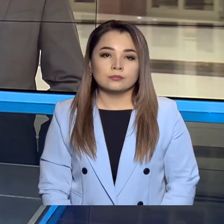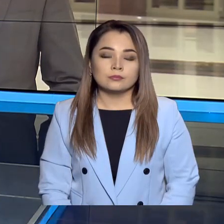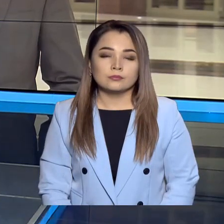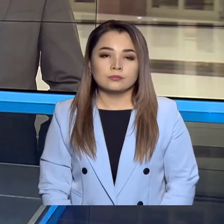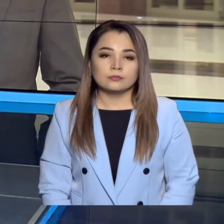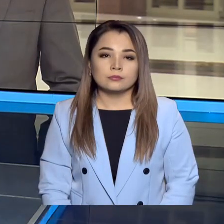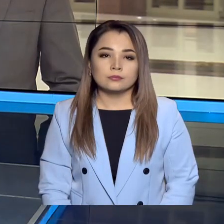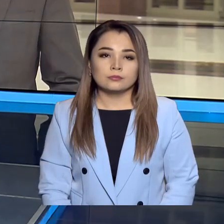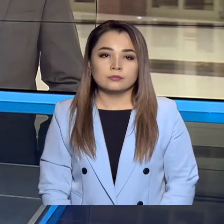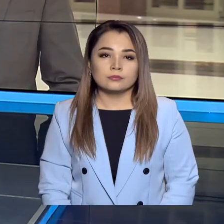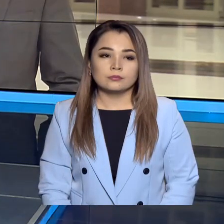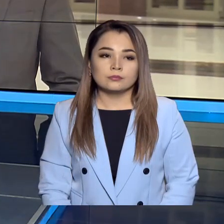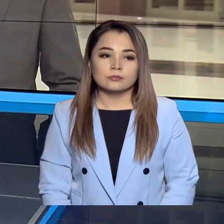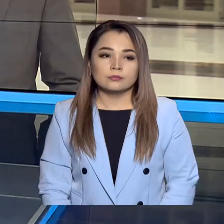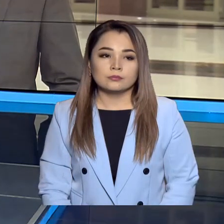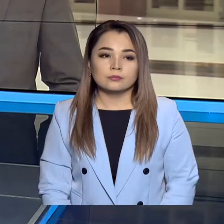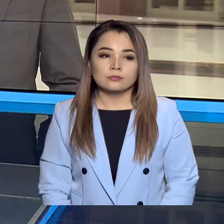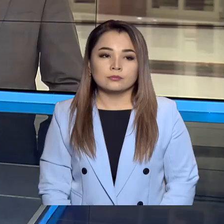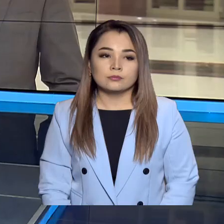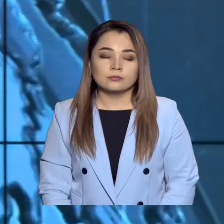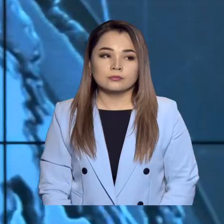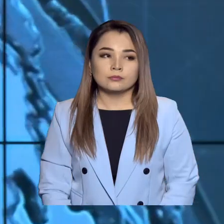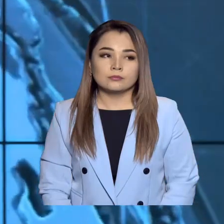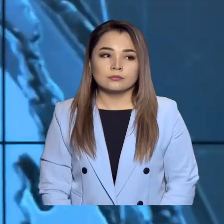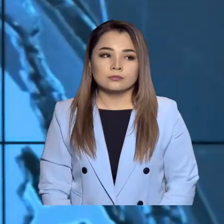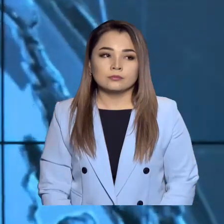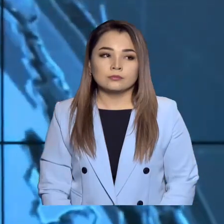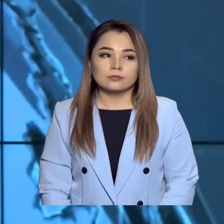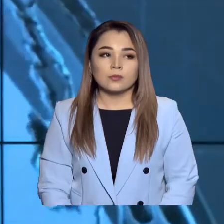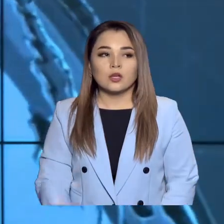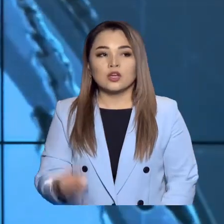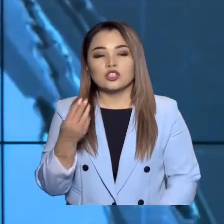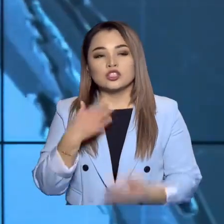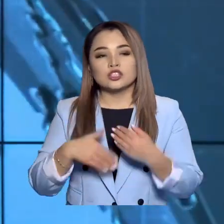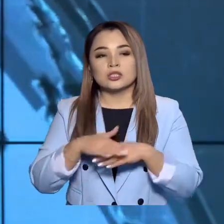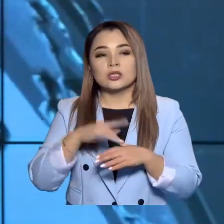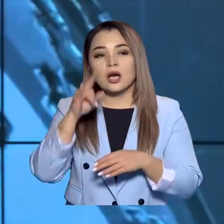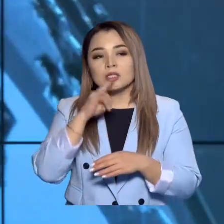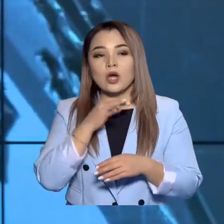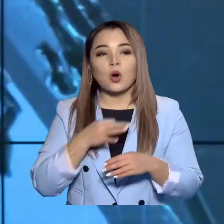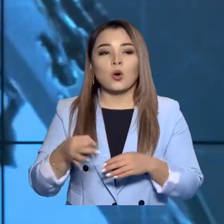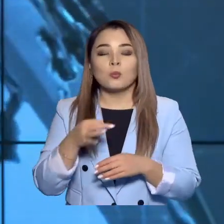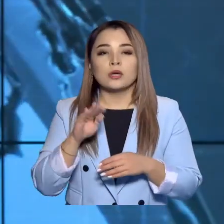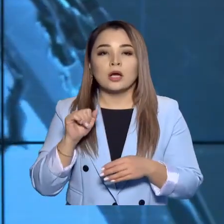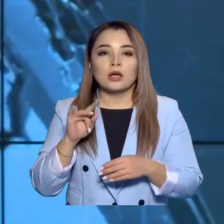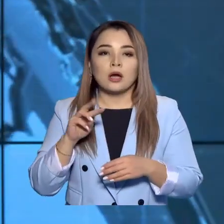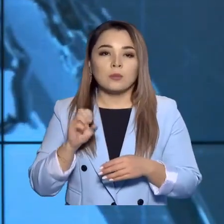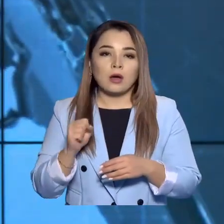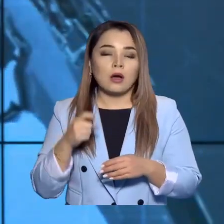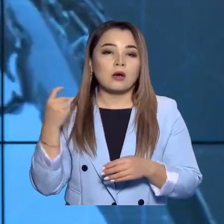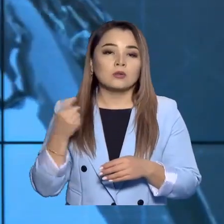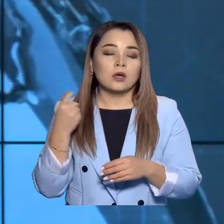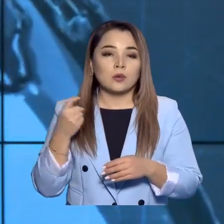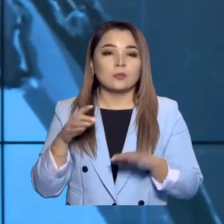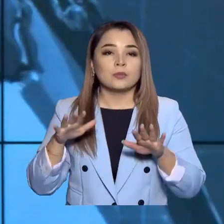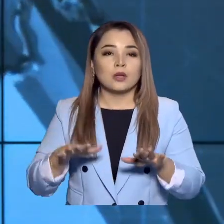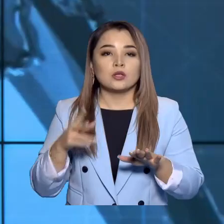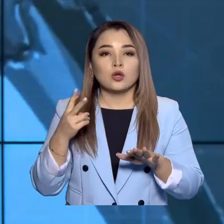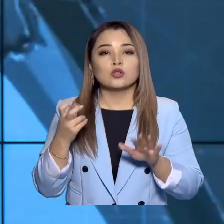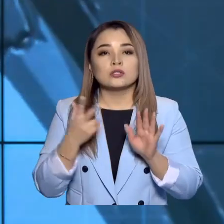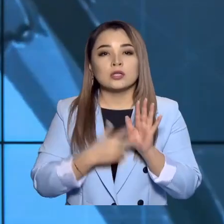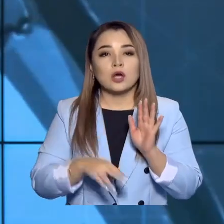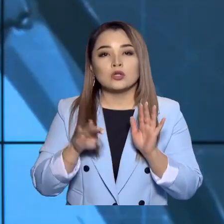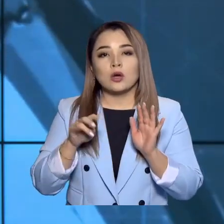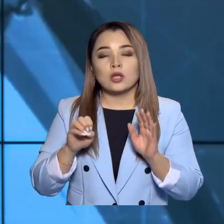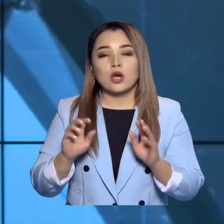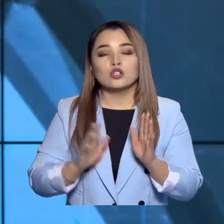тізгіні сізде. Рахмет, Берік. Шығыс Қазақстан облысы Жарма ауданындағы шаруашылықтардың бірінде 280 тонна